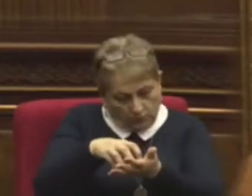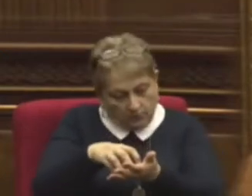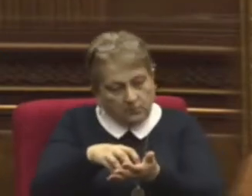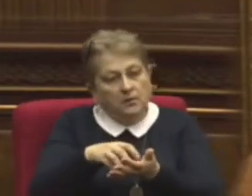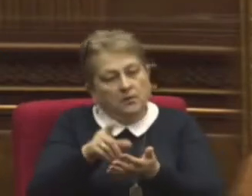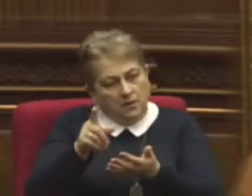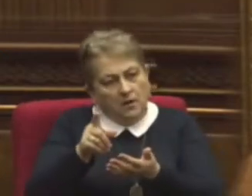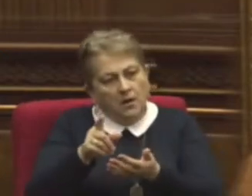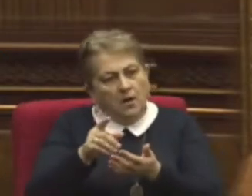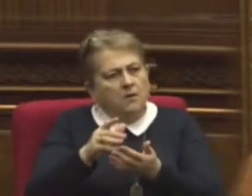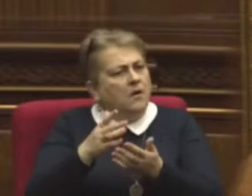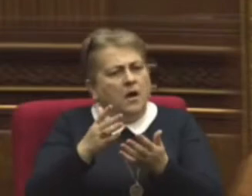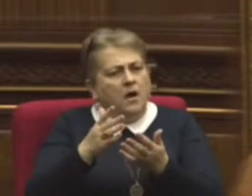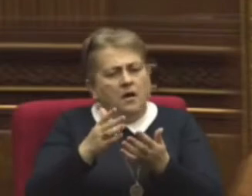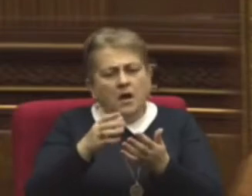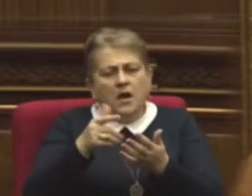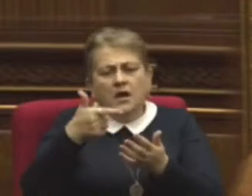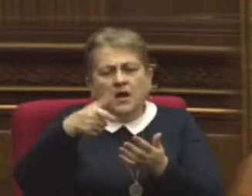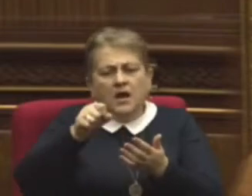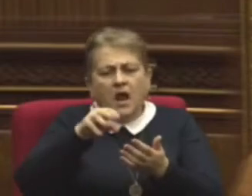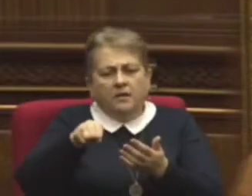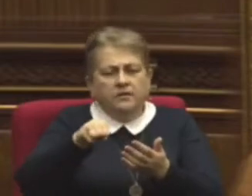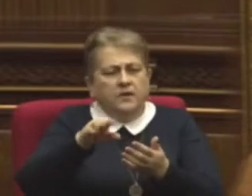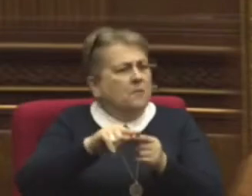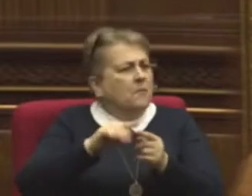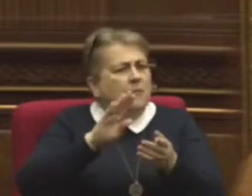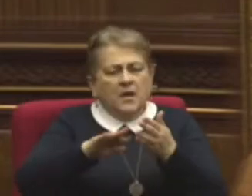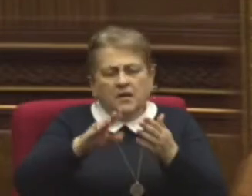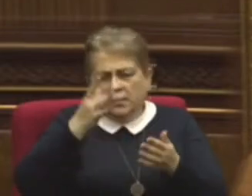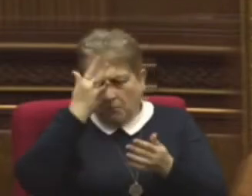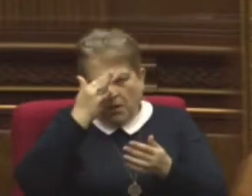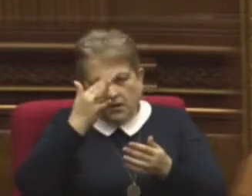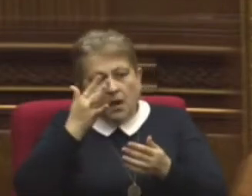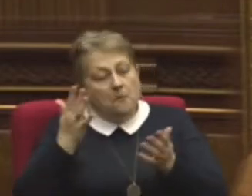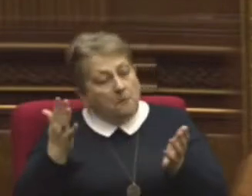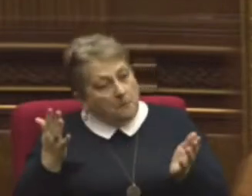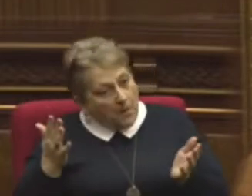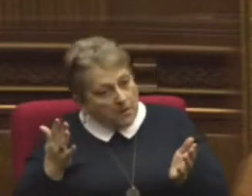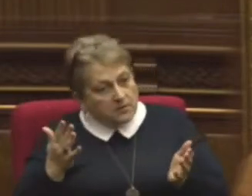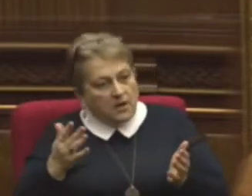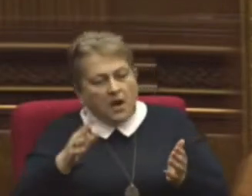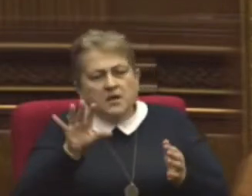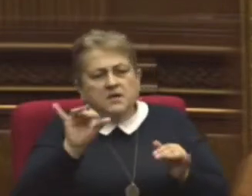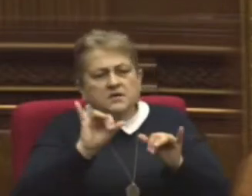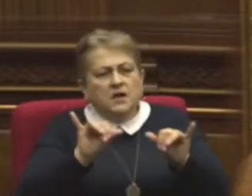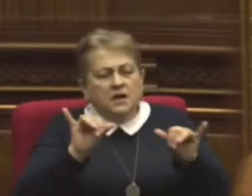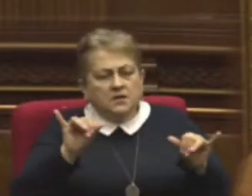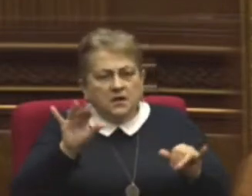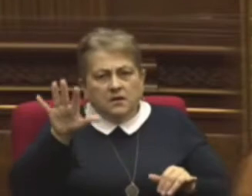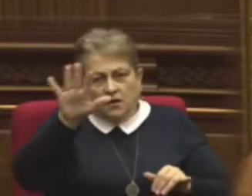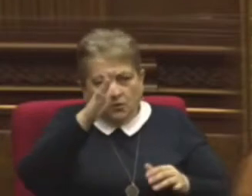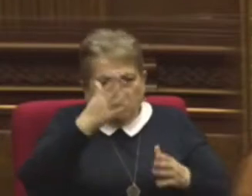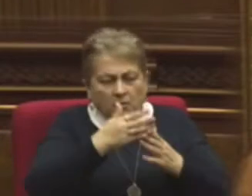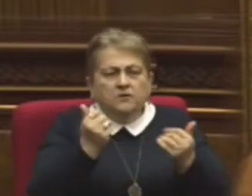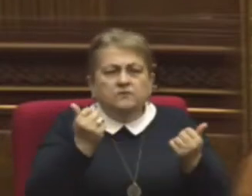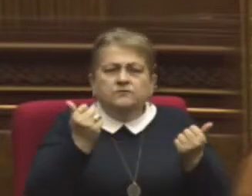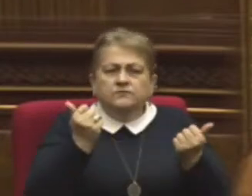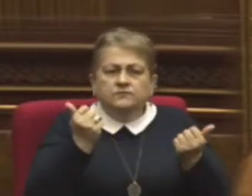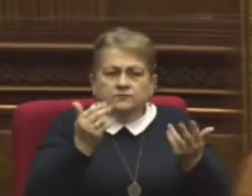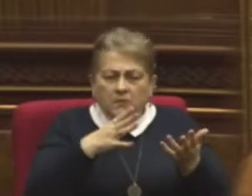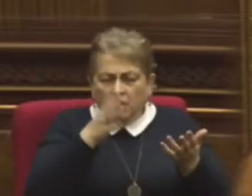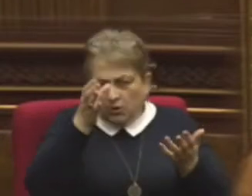դա հատկացվում է բացարձակ գրանտային սկզբունքով, առանց որևէ նպատակի։ Սակայն այն բոլոր զարգացած երկրներում, որոնց մենք թվարկում